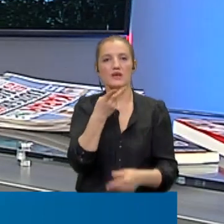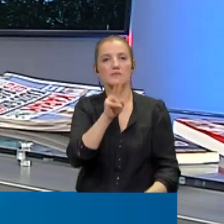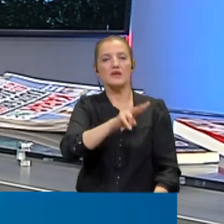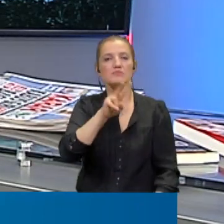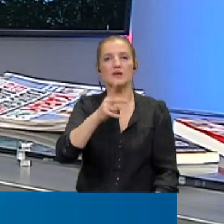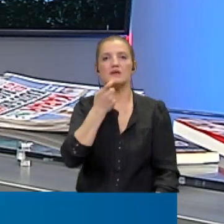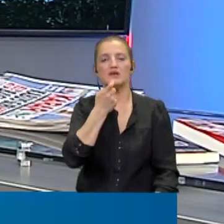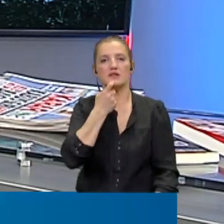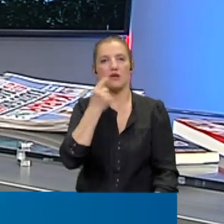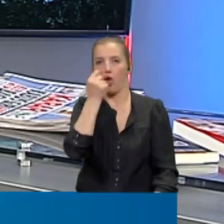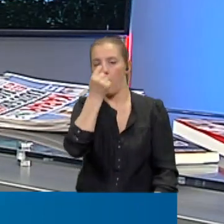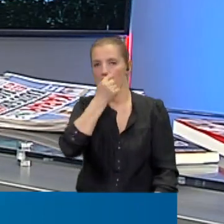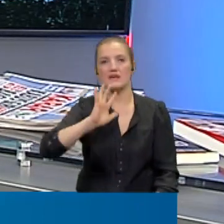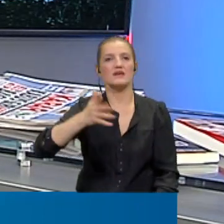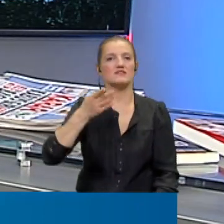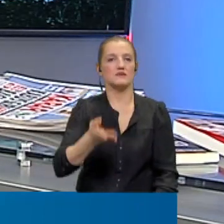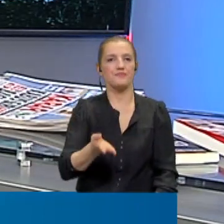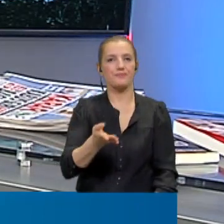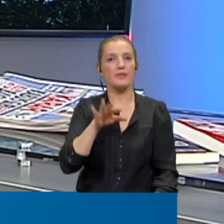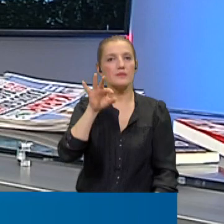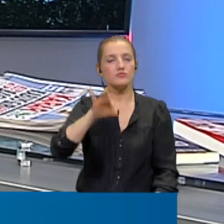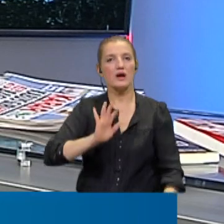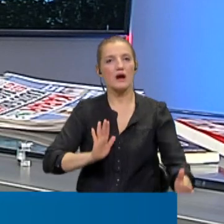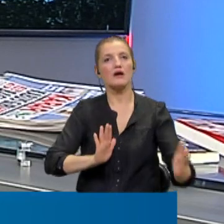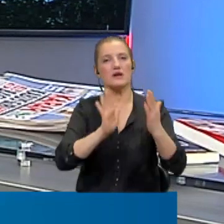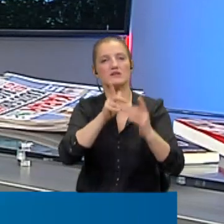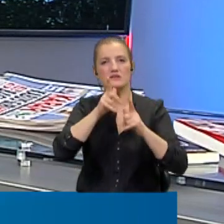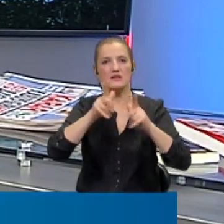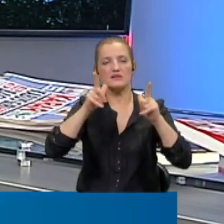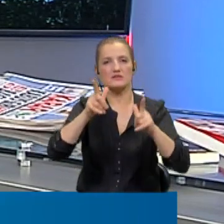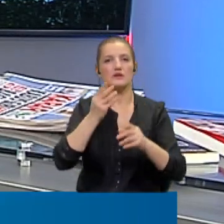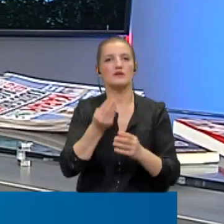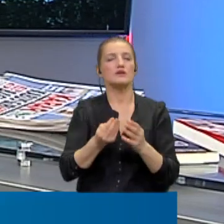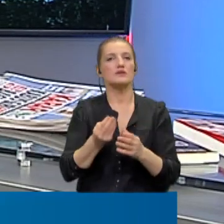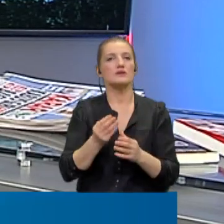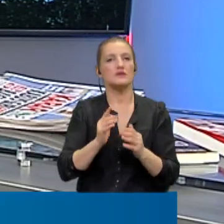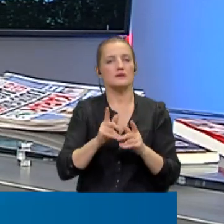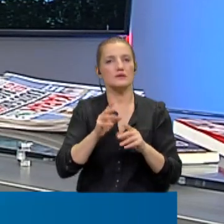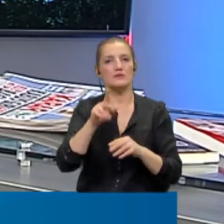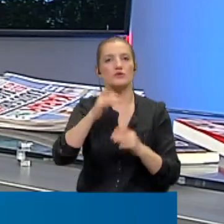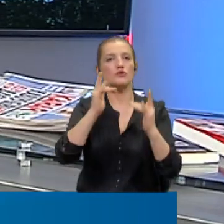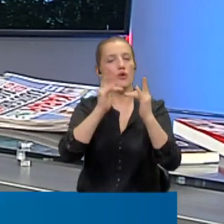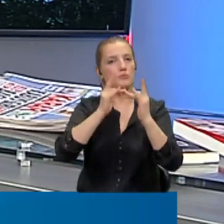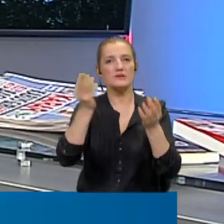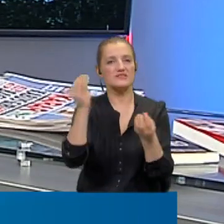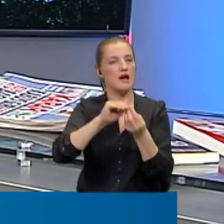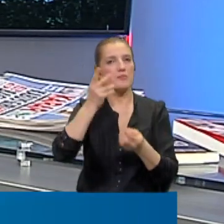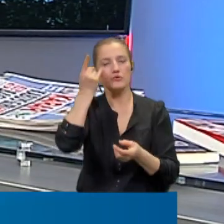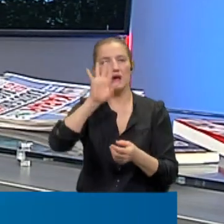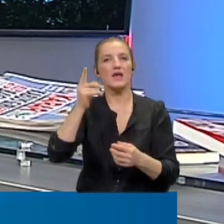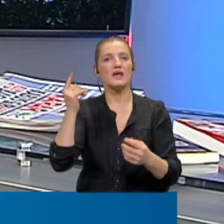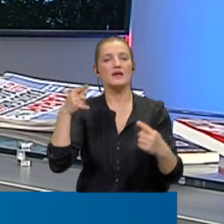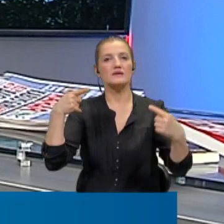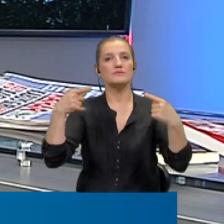kolayca geçebilirsin buna itiraz sesleri yükseltilirken şu köprüye gelen zam hani onu da unutmayalım böyle